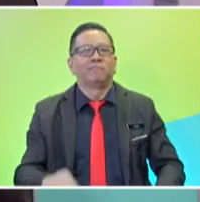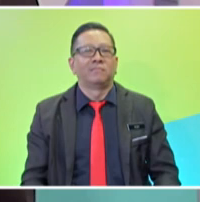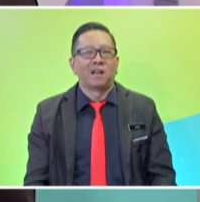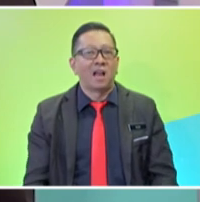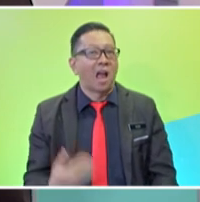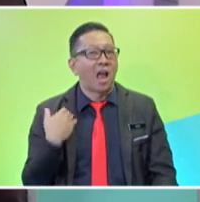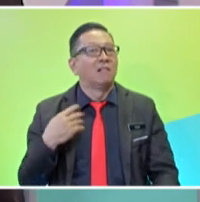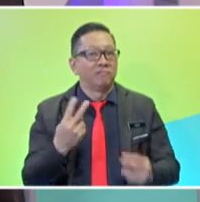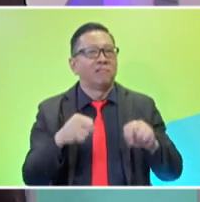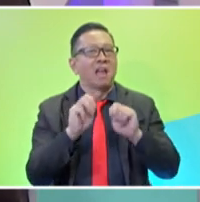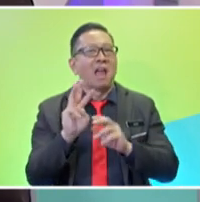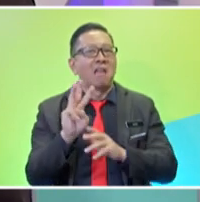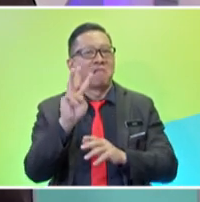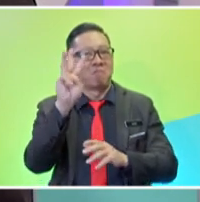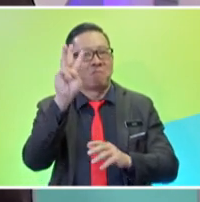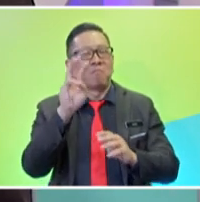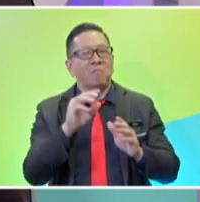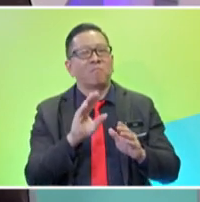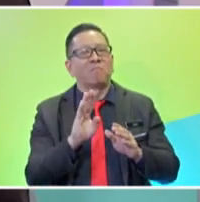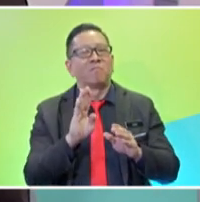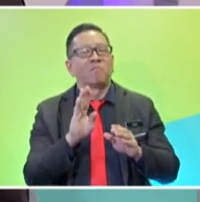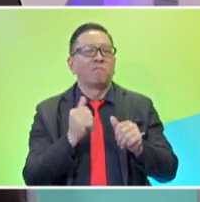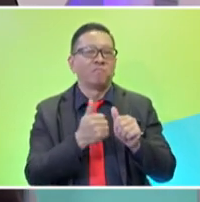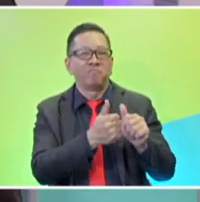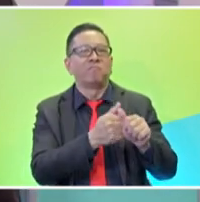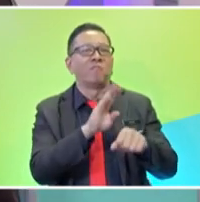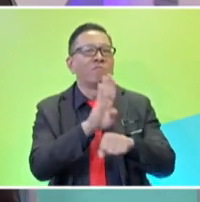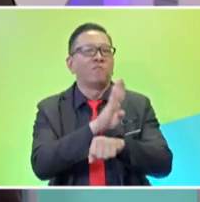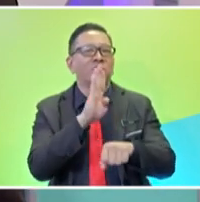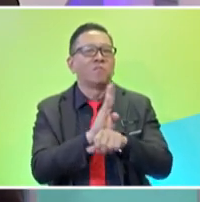estetik itu maknanya fungsi ikut bentuk